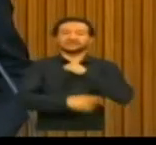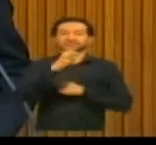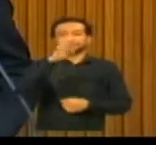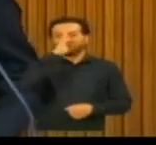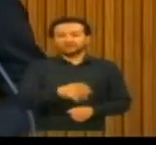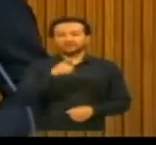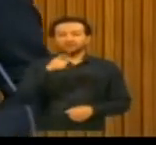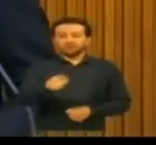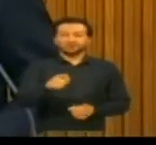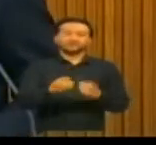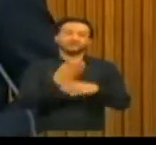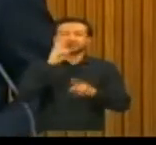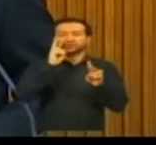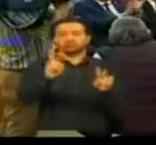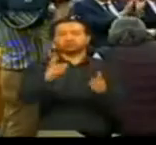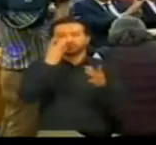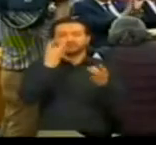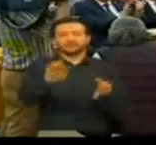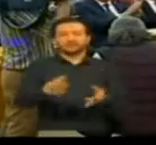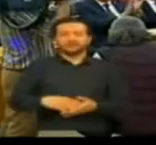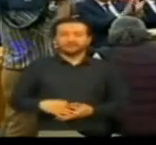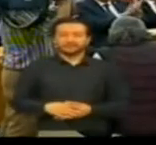partidir. Bu kimlik ortaya çıktı.